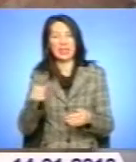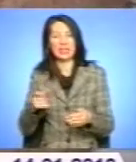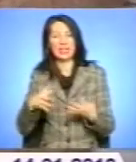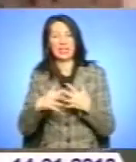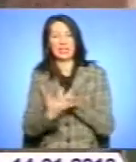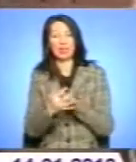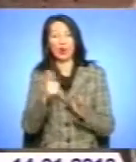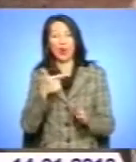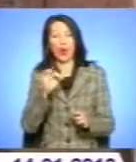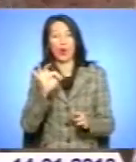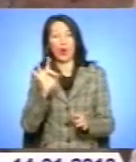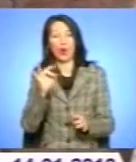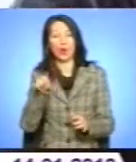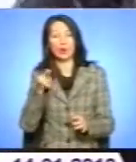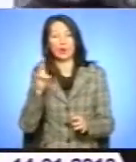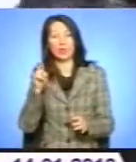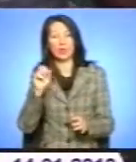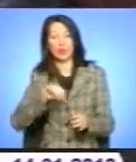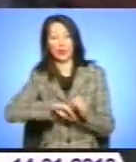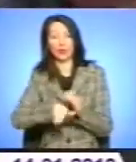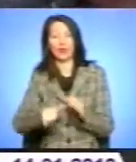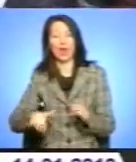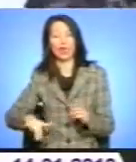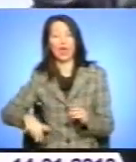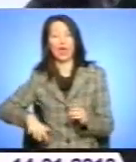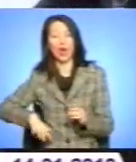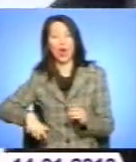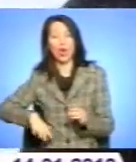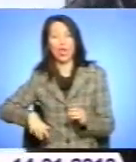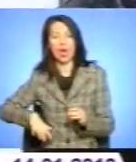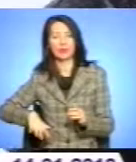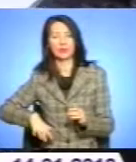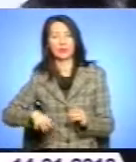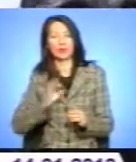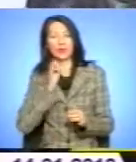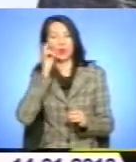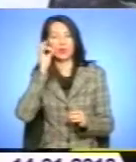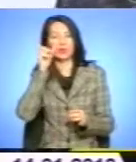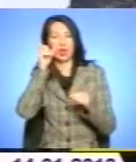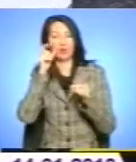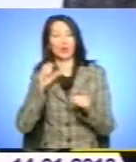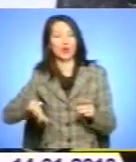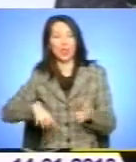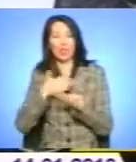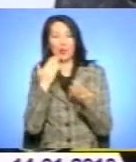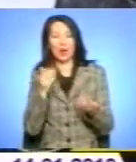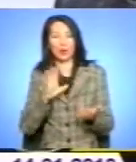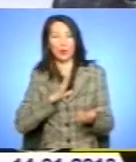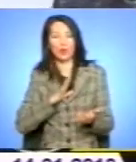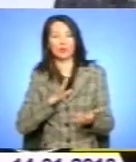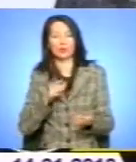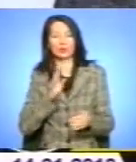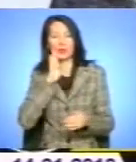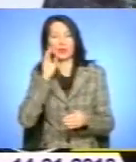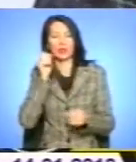Городниця про те, що у нього вкрали коня. Рано стали, коня немає. Так було, як було. Я це довго їсти, це як має бути. Не закривається, бо тут